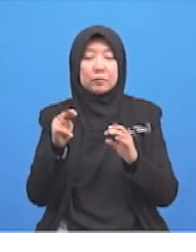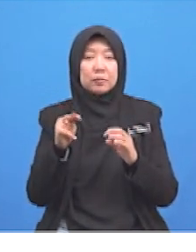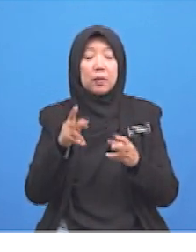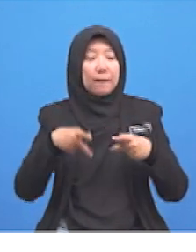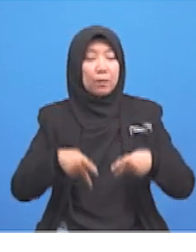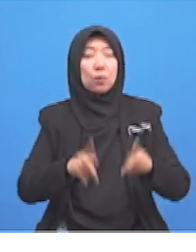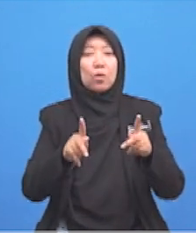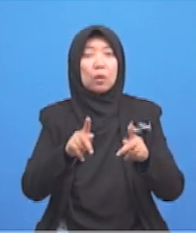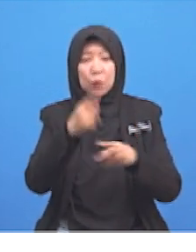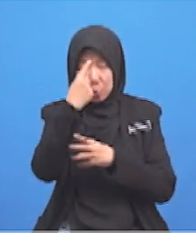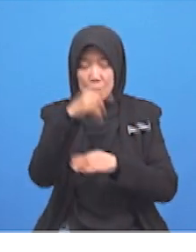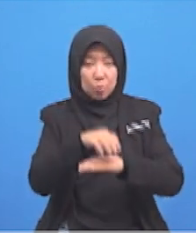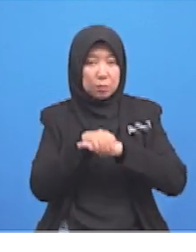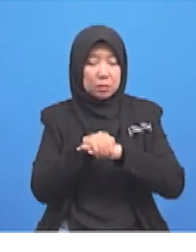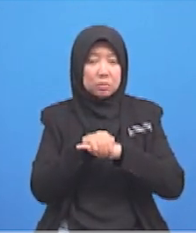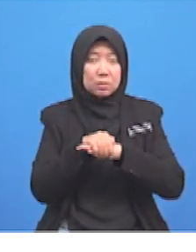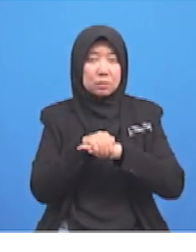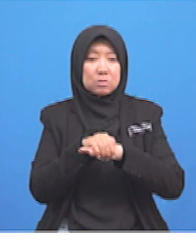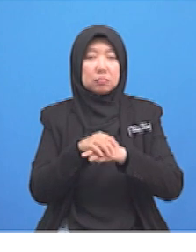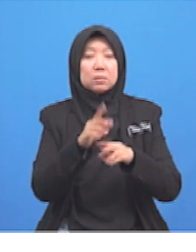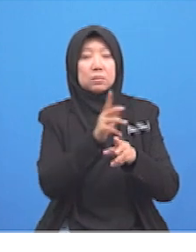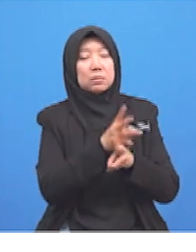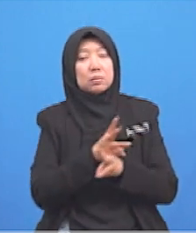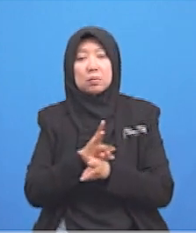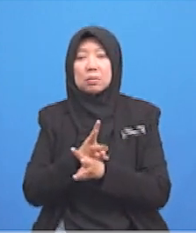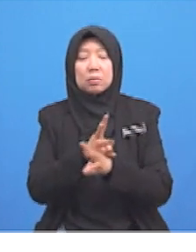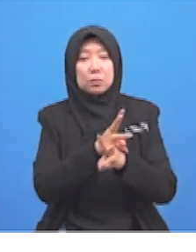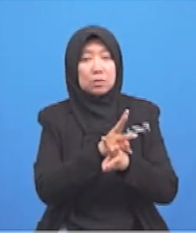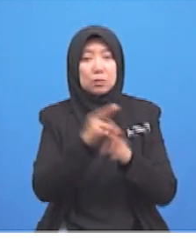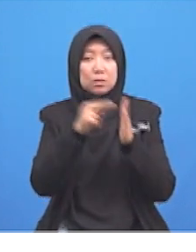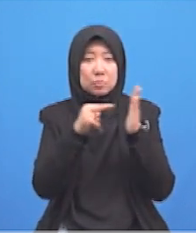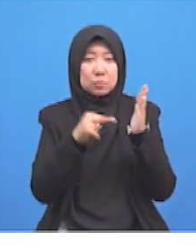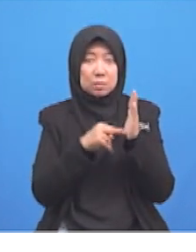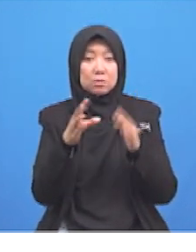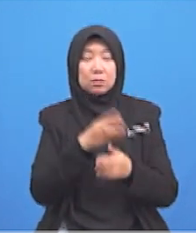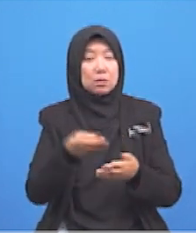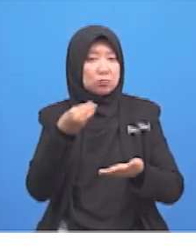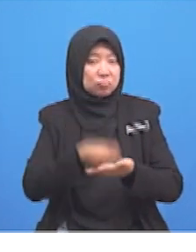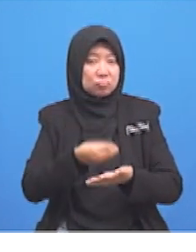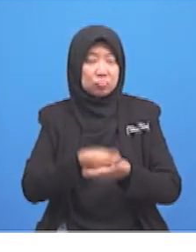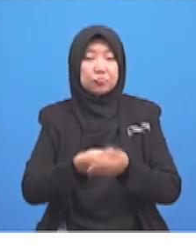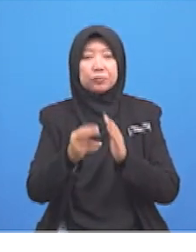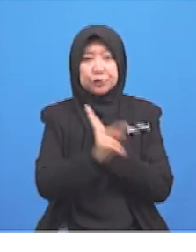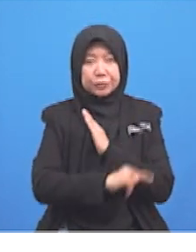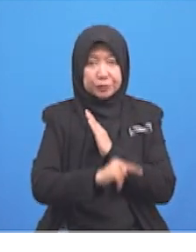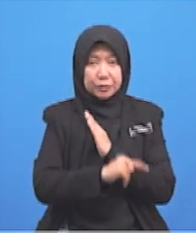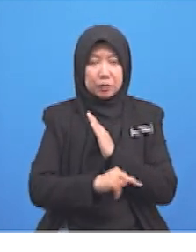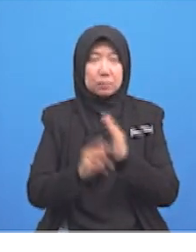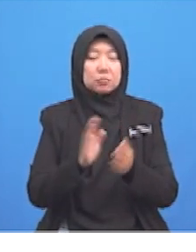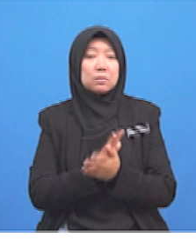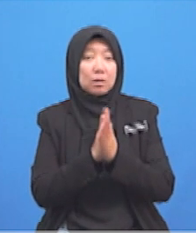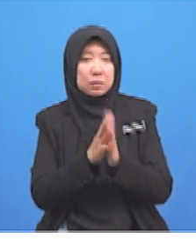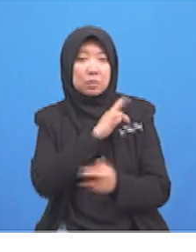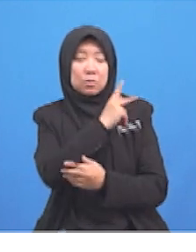peluang kepada pihak British untuk mengawal undang-undang dan kewangan negeri. Secara tidak langsung,